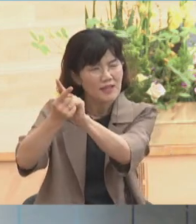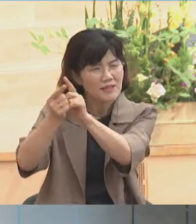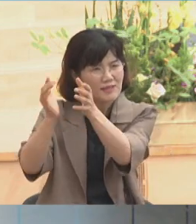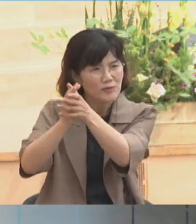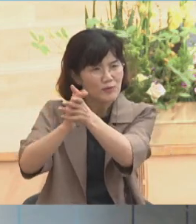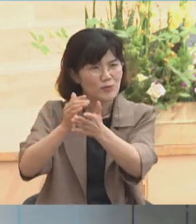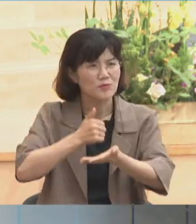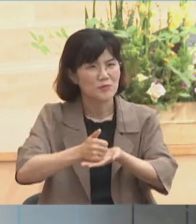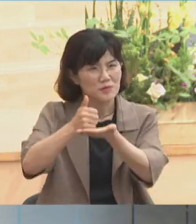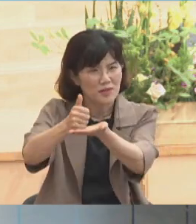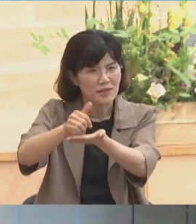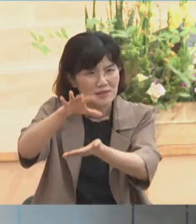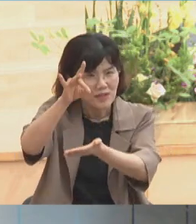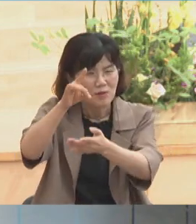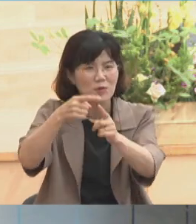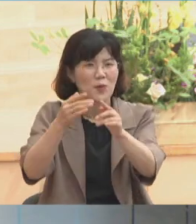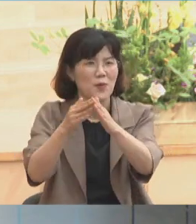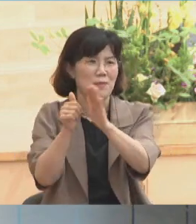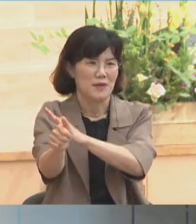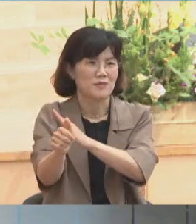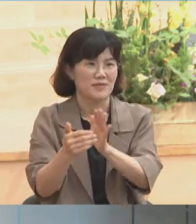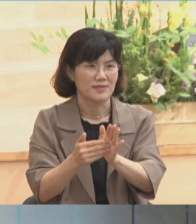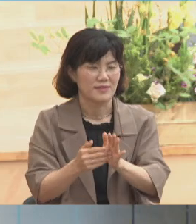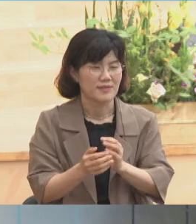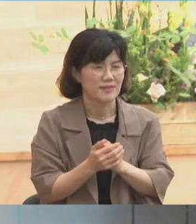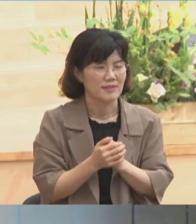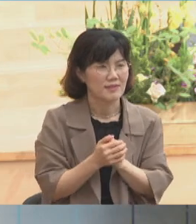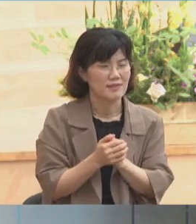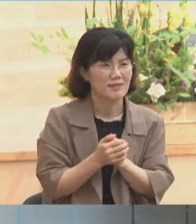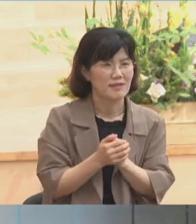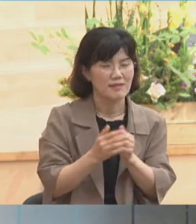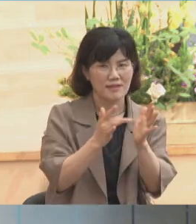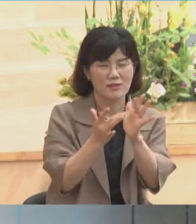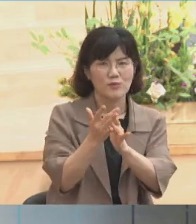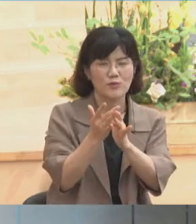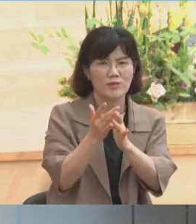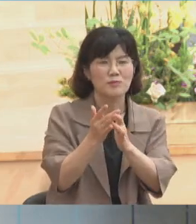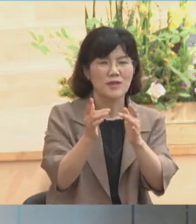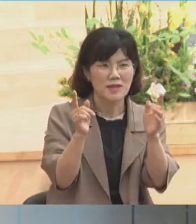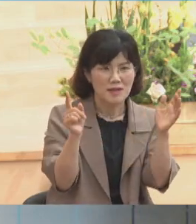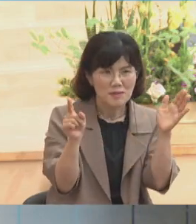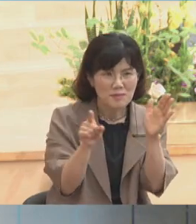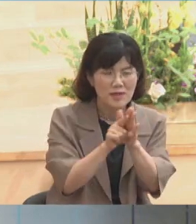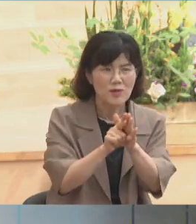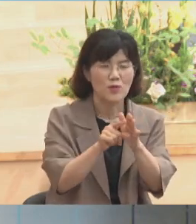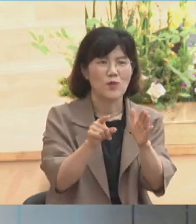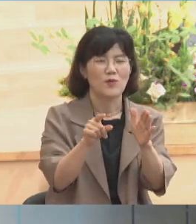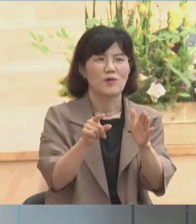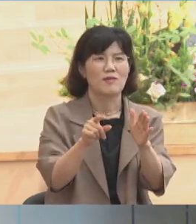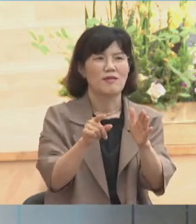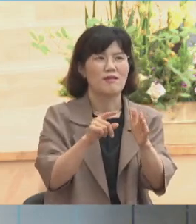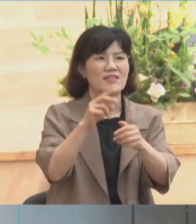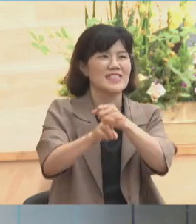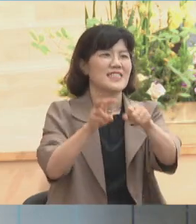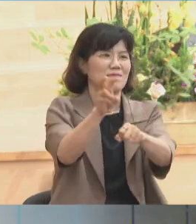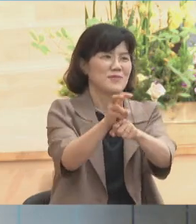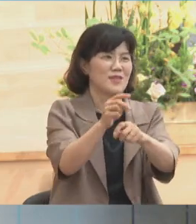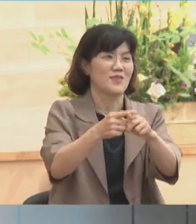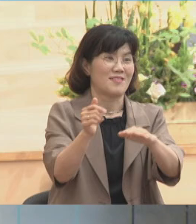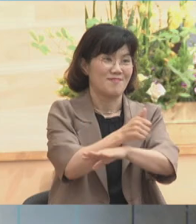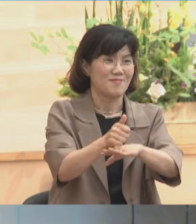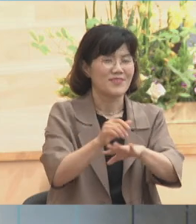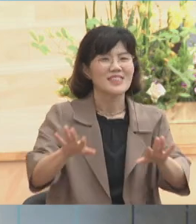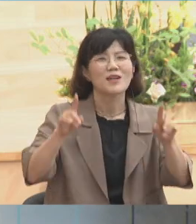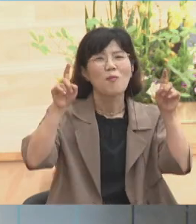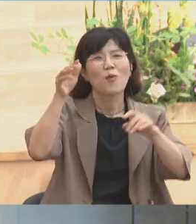받아 처음으로 교회에 가게 되었습니다. 그렇게 예수님을 믿고 신앙생활을 한지 20년, 목자 5년